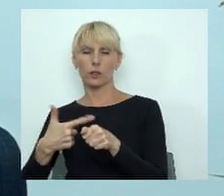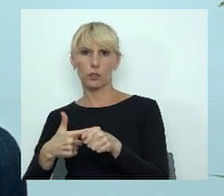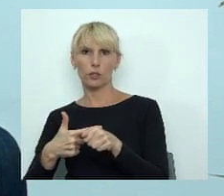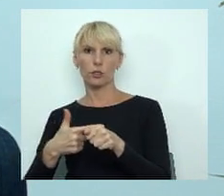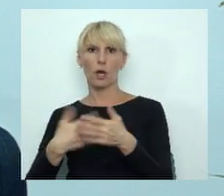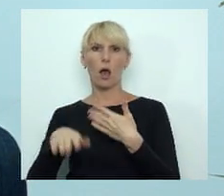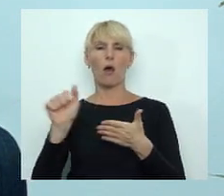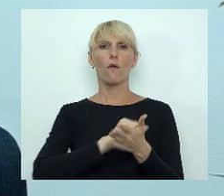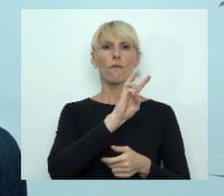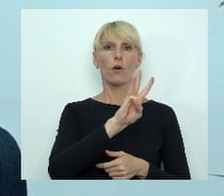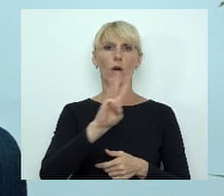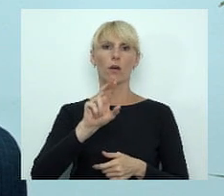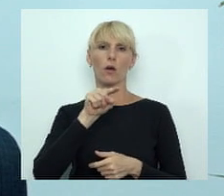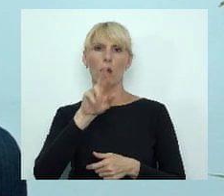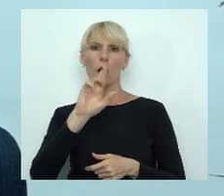2014-2020. Adres to